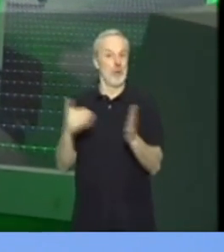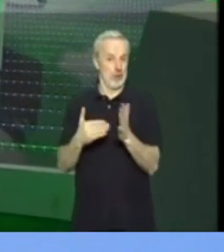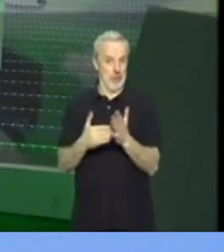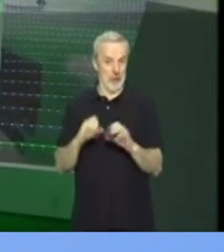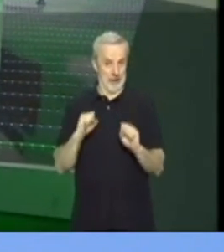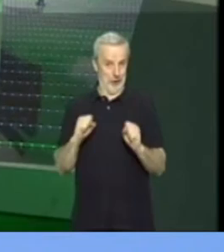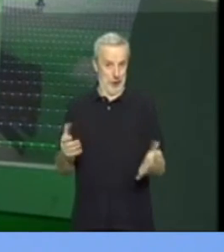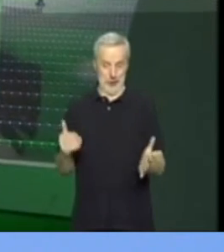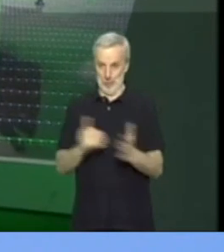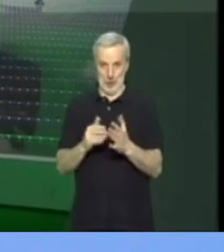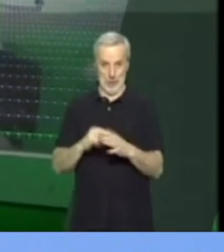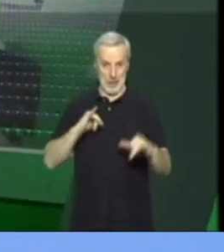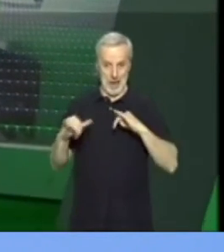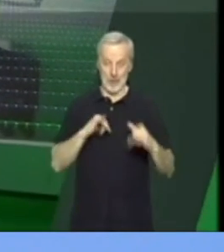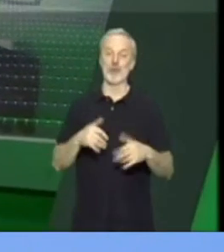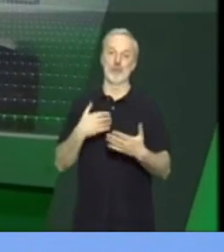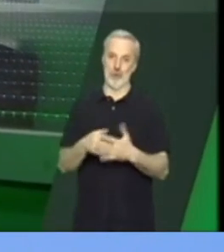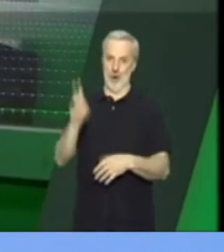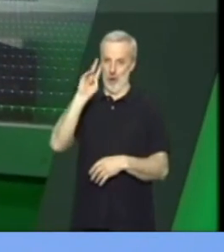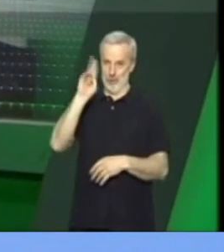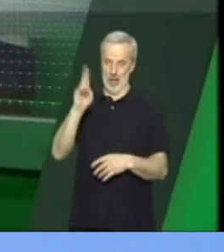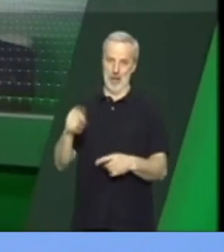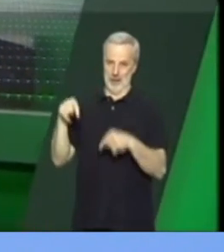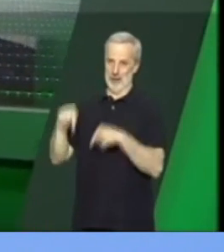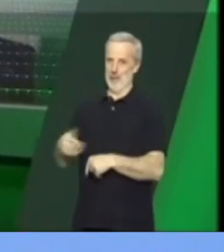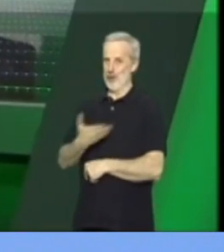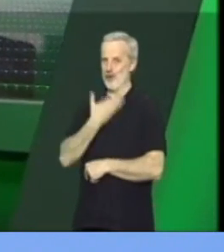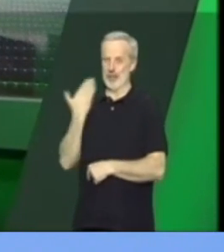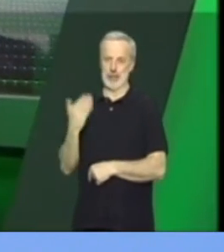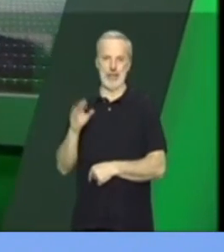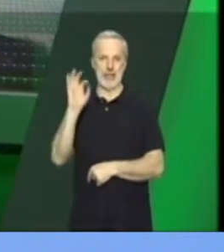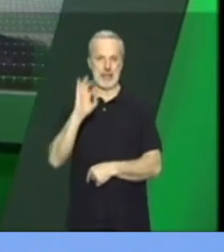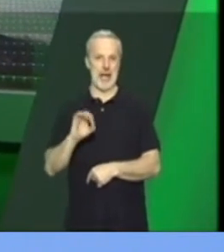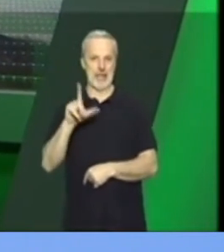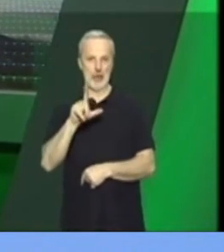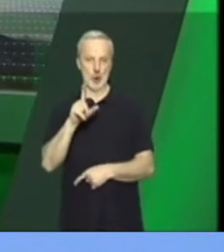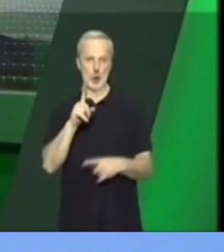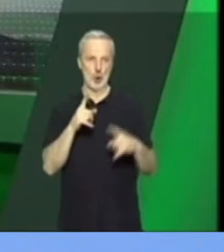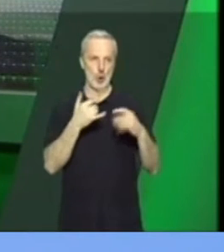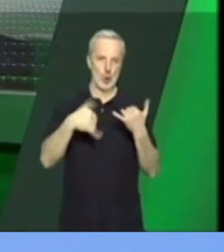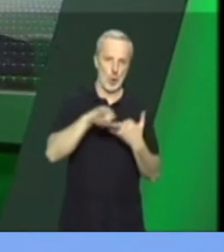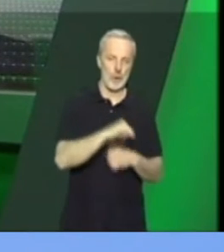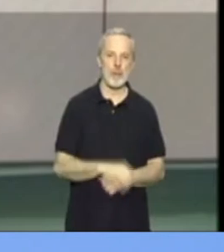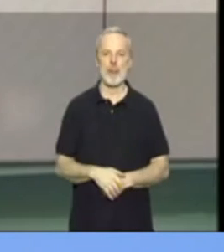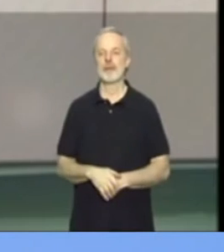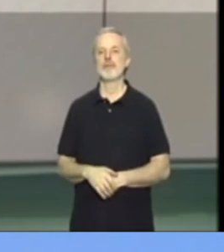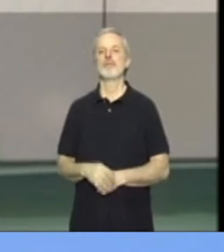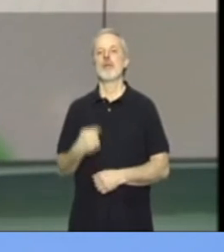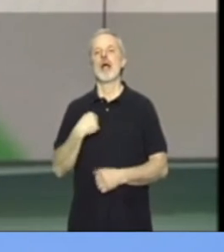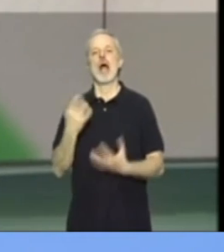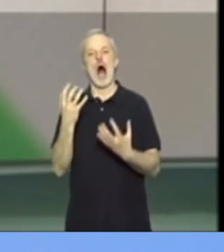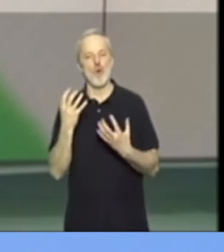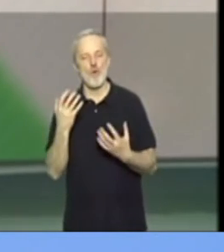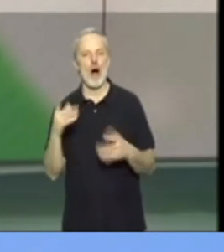závodit a udržovat se v kondici. Takže já doufám, že uvidíme na cestách Czech Cycling Tour. A já doufám, nebo předpokládám, že se zúčastní i